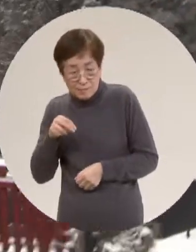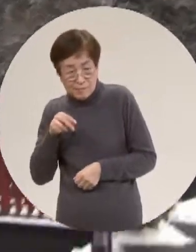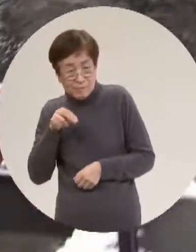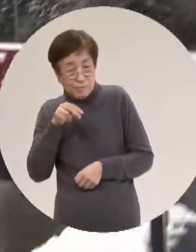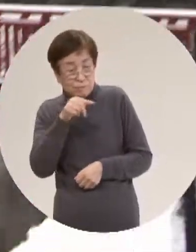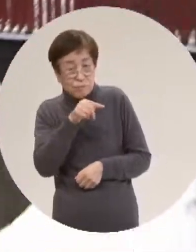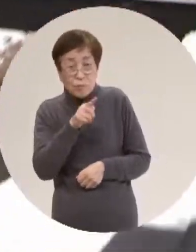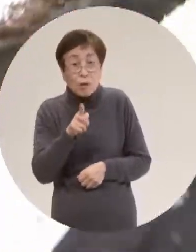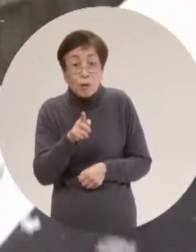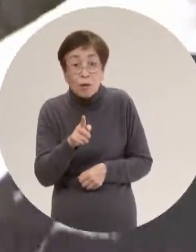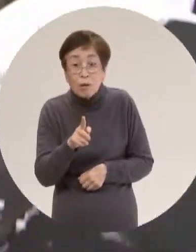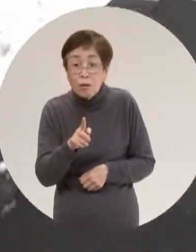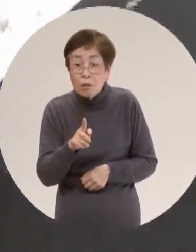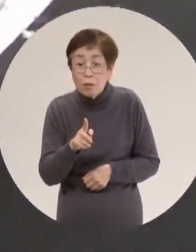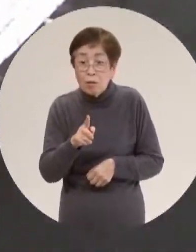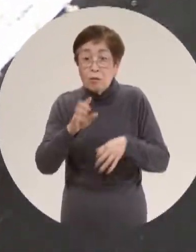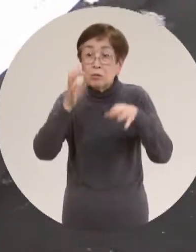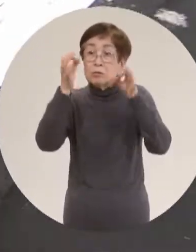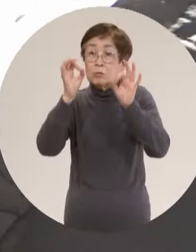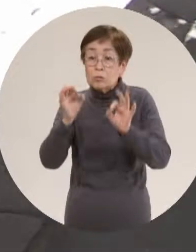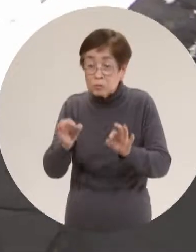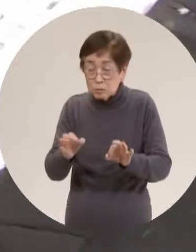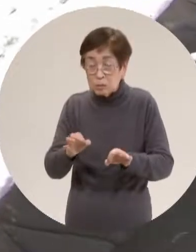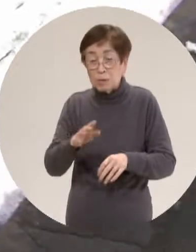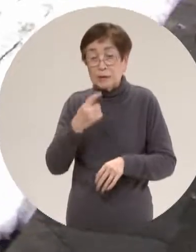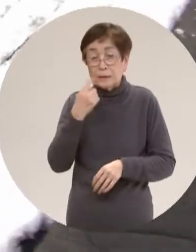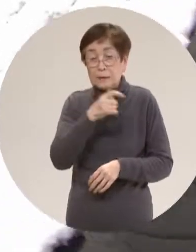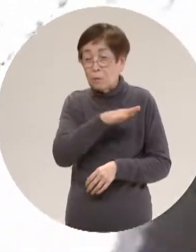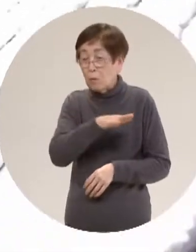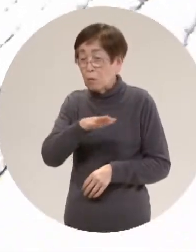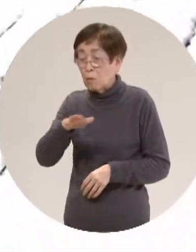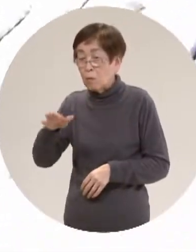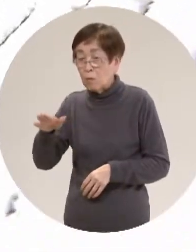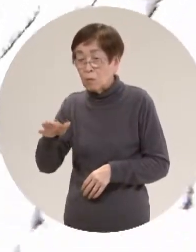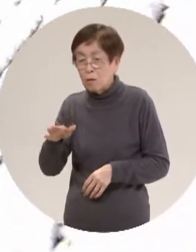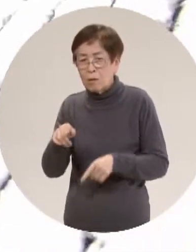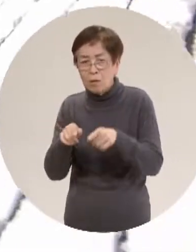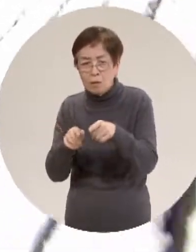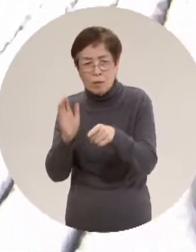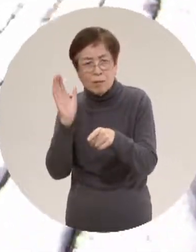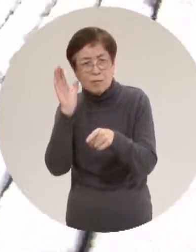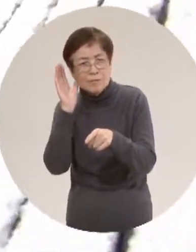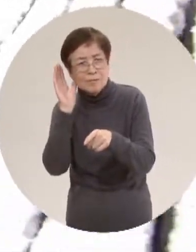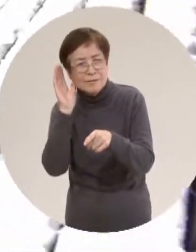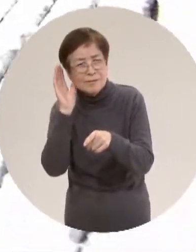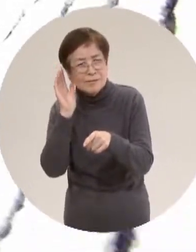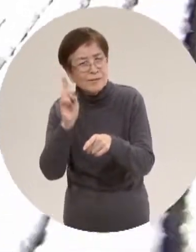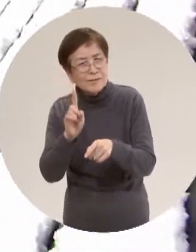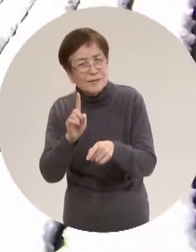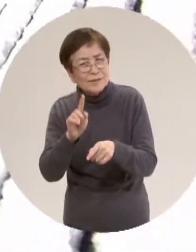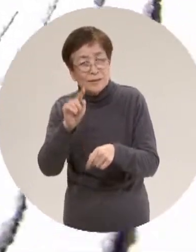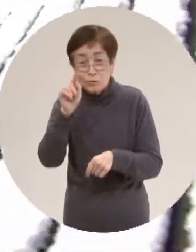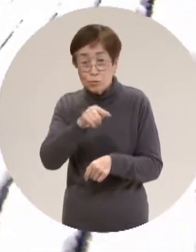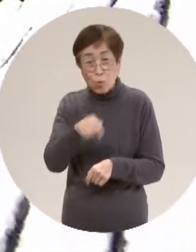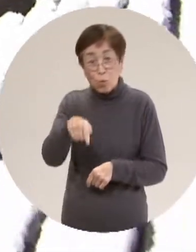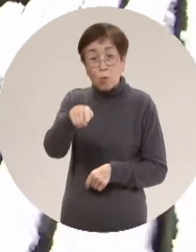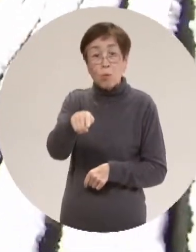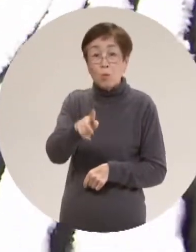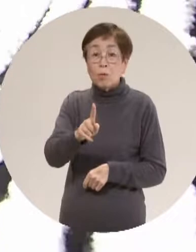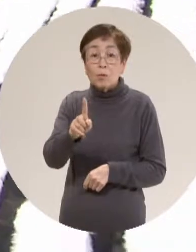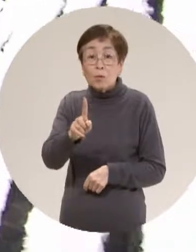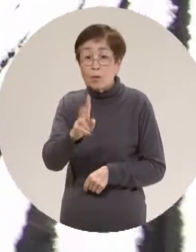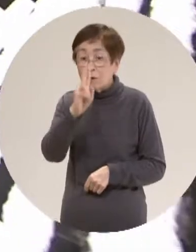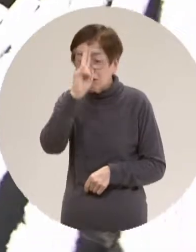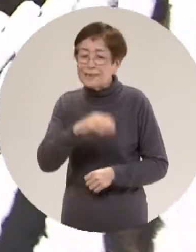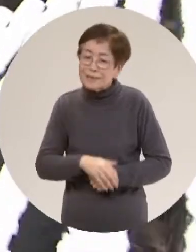川をどんどん遡るとおほほ雪が積もってます。おやあれ川の中に